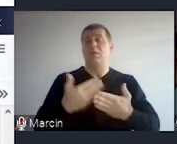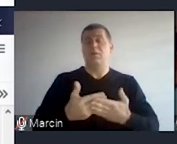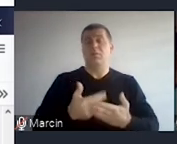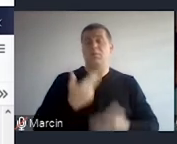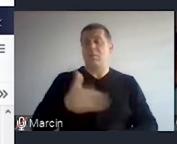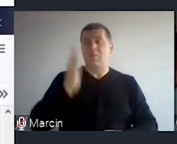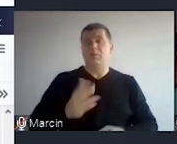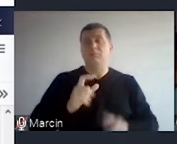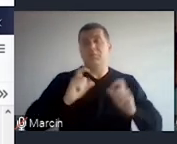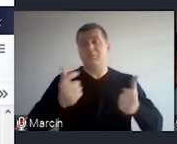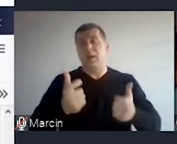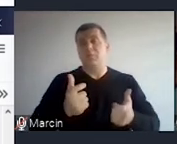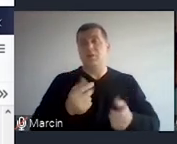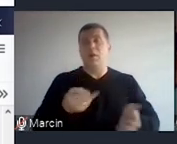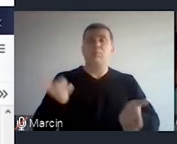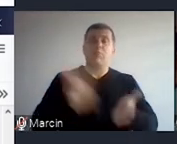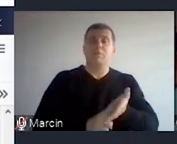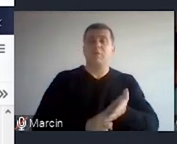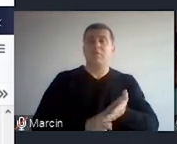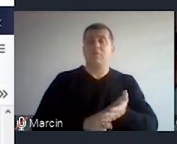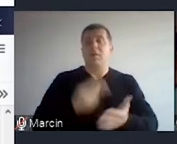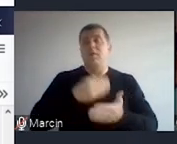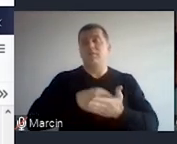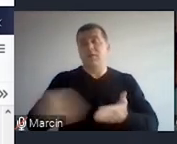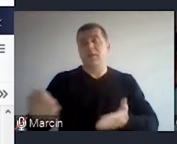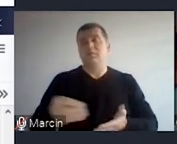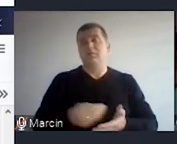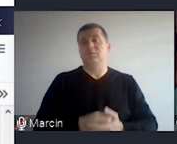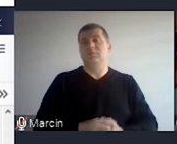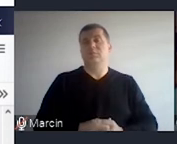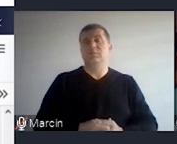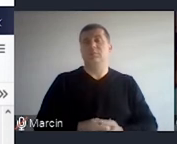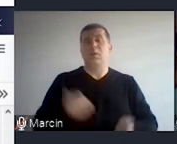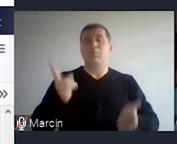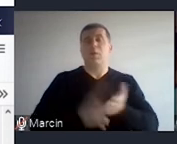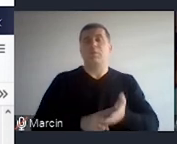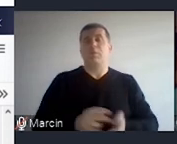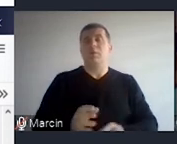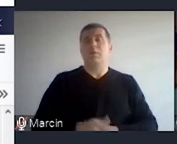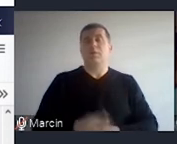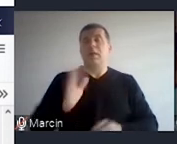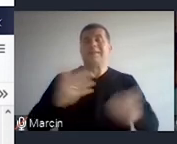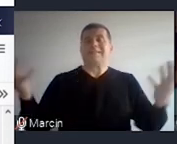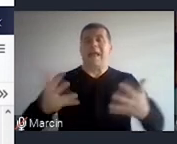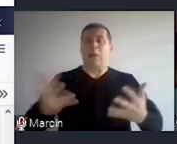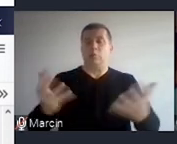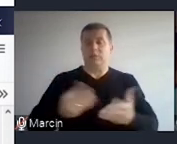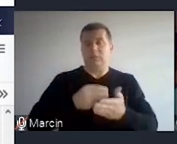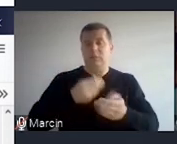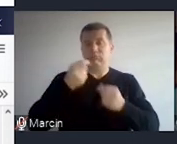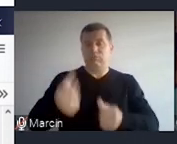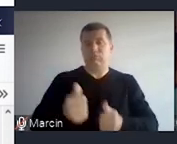było przypadkiem jakiegoś podwójnego finansowania, przepraszam, nie podwójnego finansowania, tylko nadmiernego